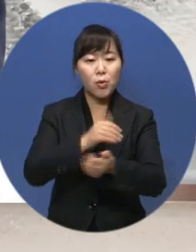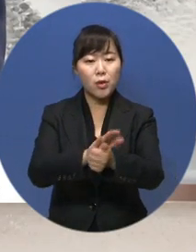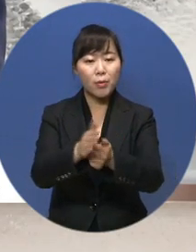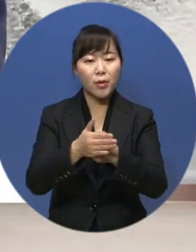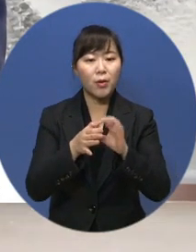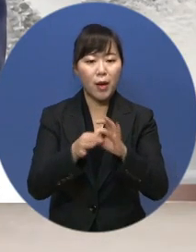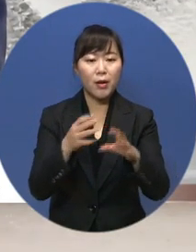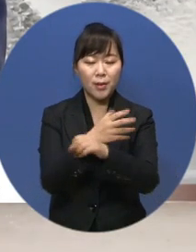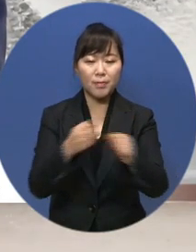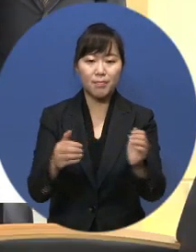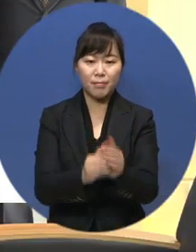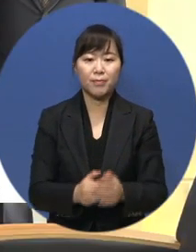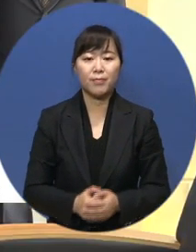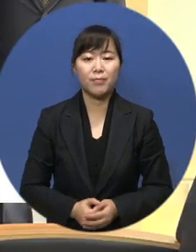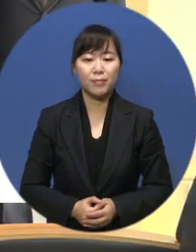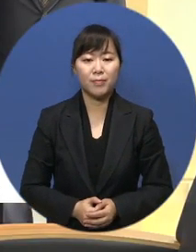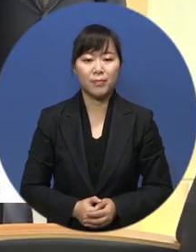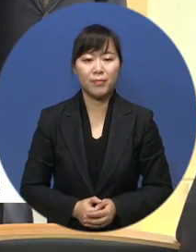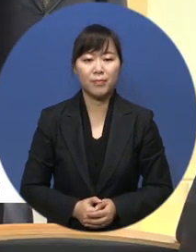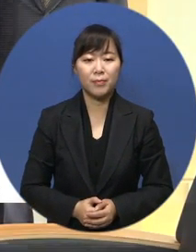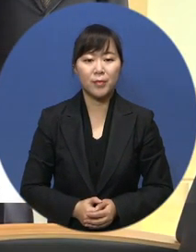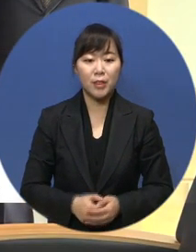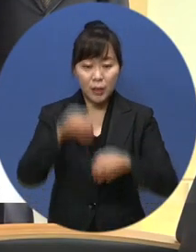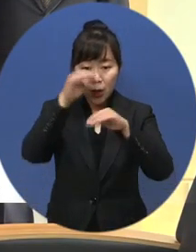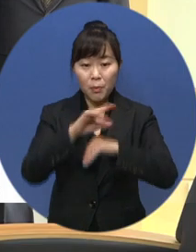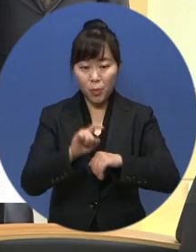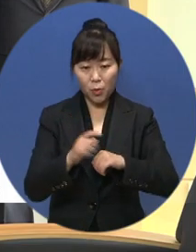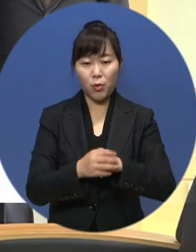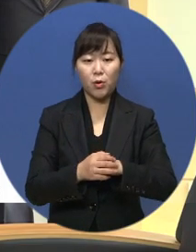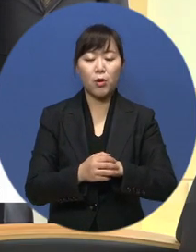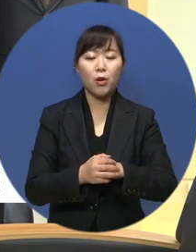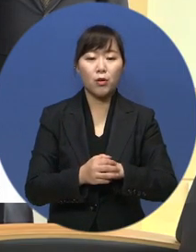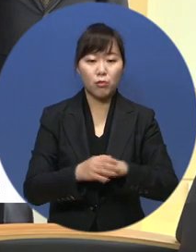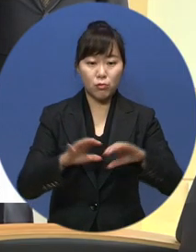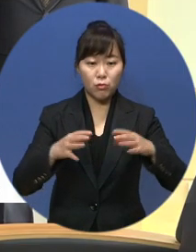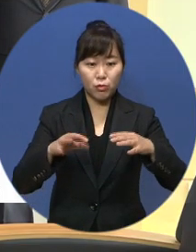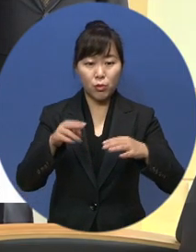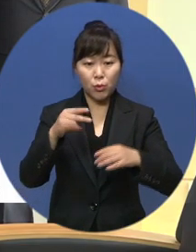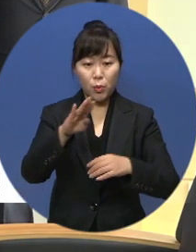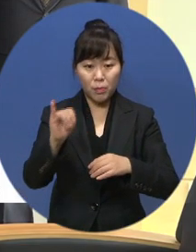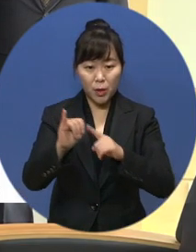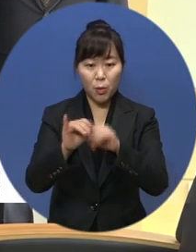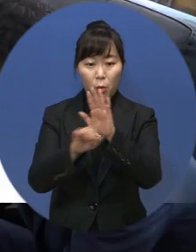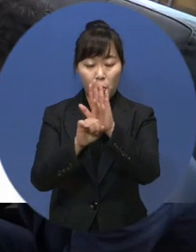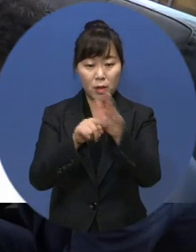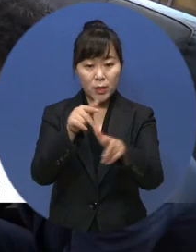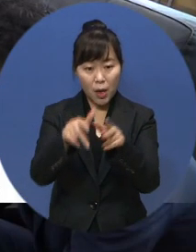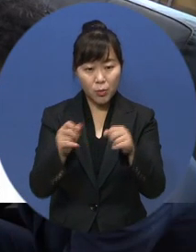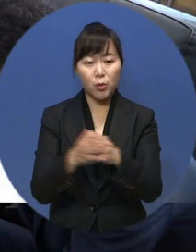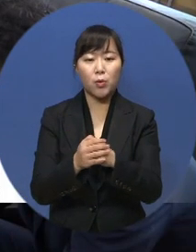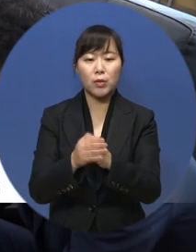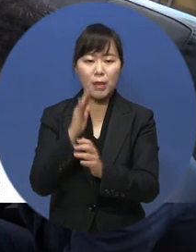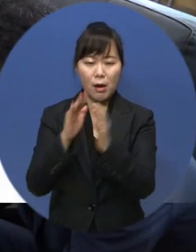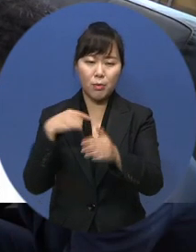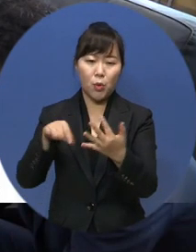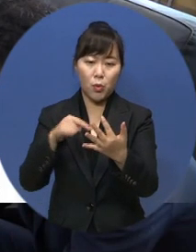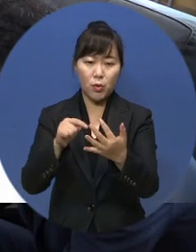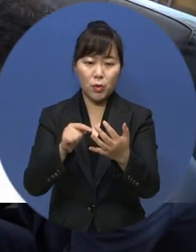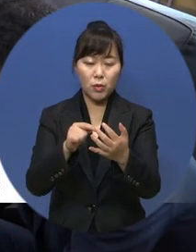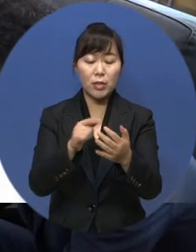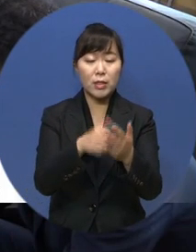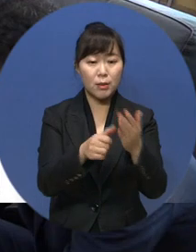체결했습니다 주요 협약 내용은 국도비 공모사업 공동 신청과 살림 교육시설 물과 프로그램